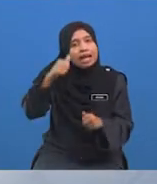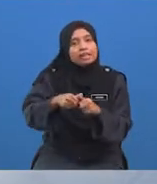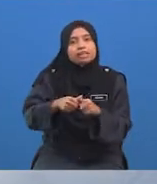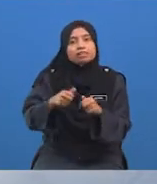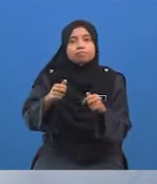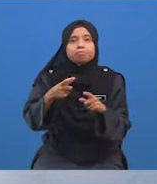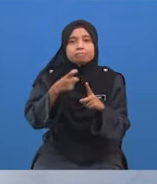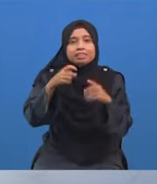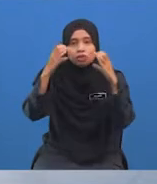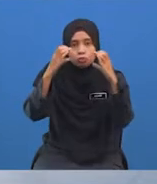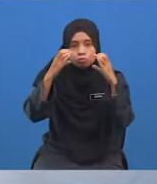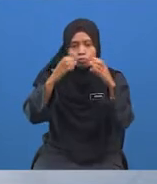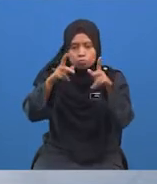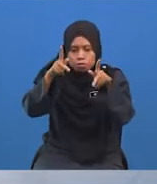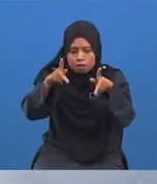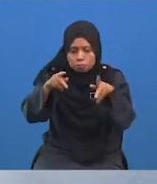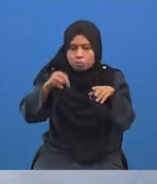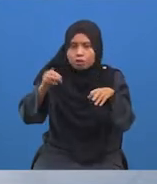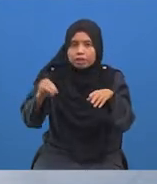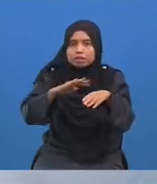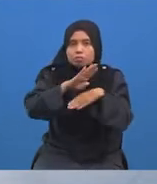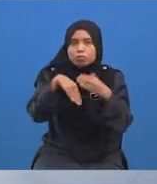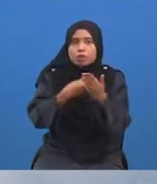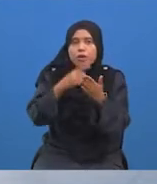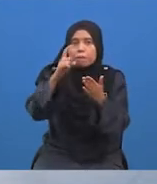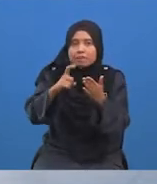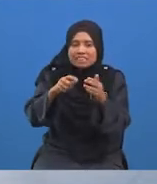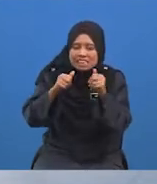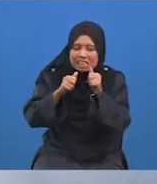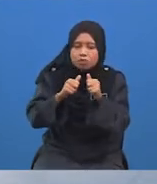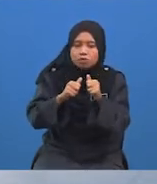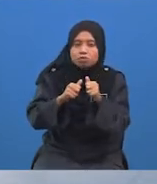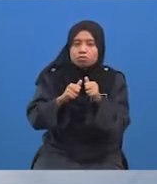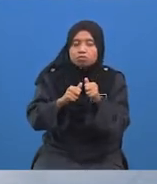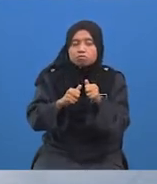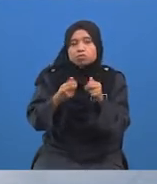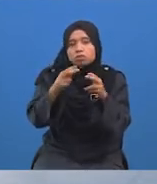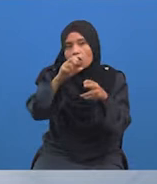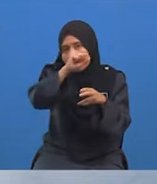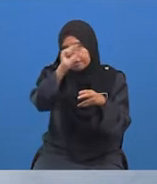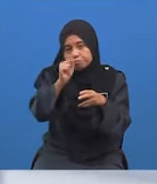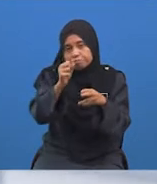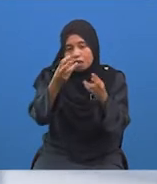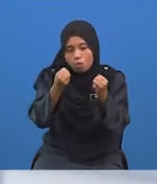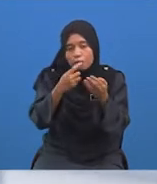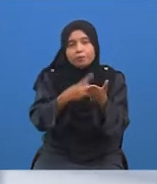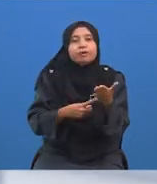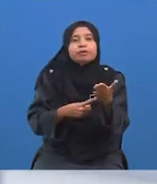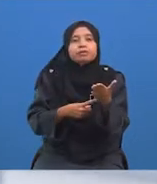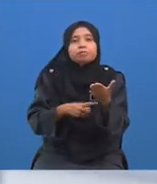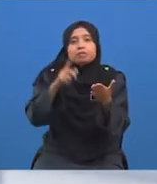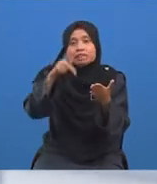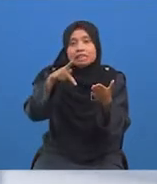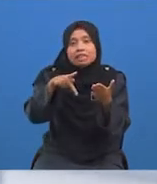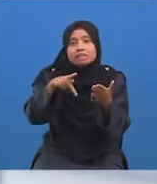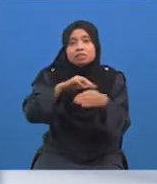Peringatan dari cikgu, pelajar semua mestilah akur dengan kehendak soalan. Pastikan